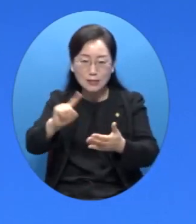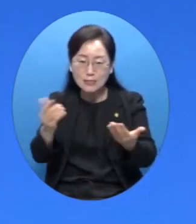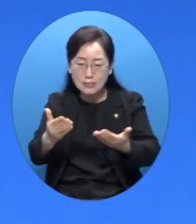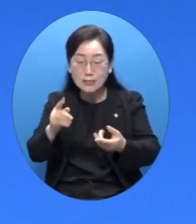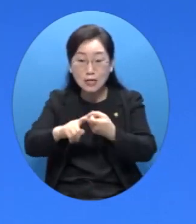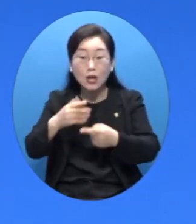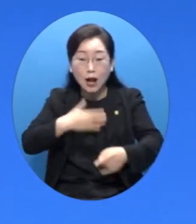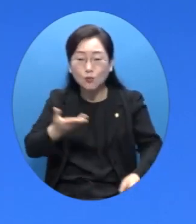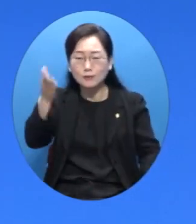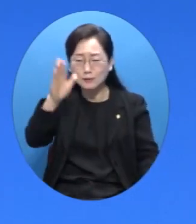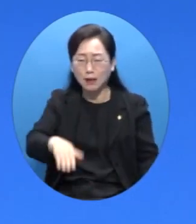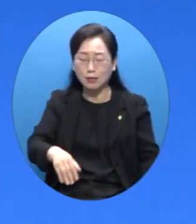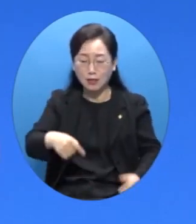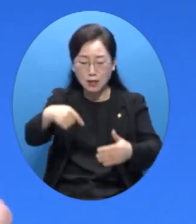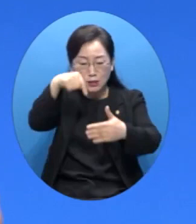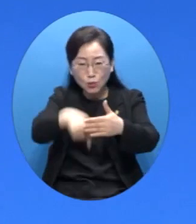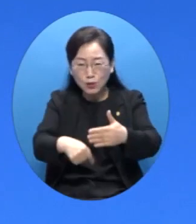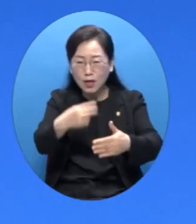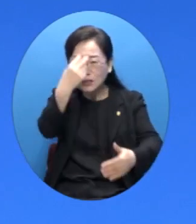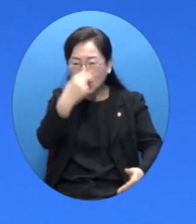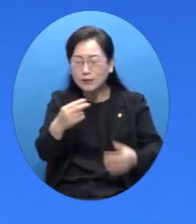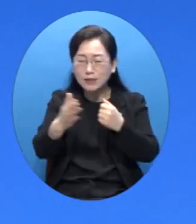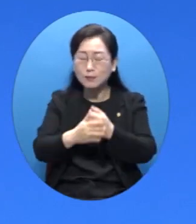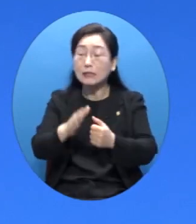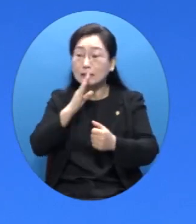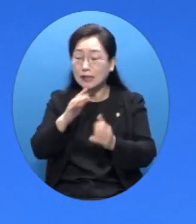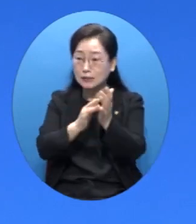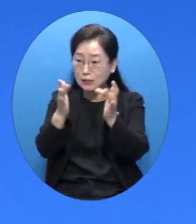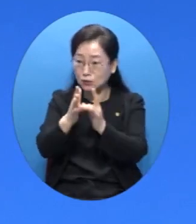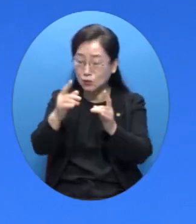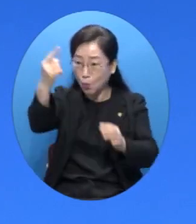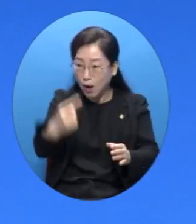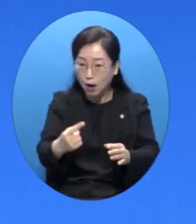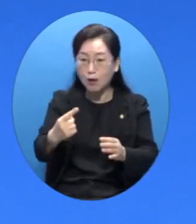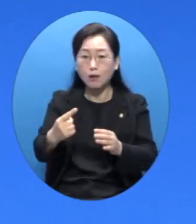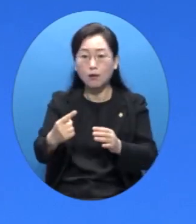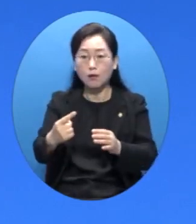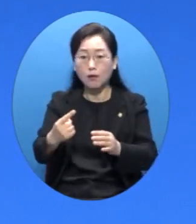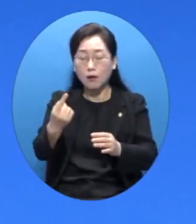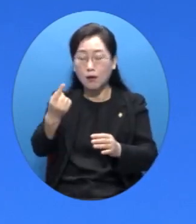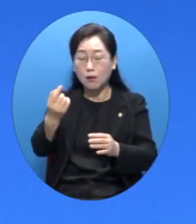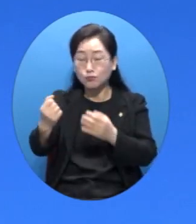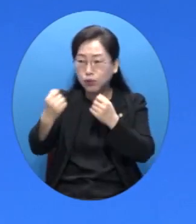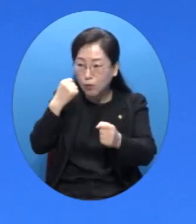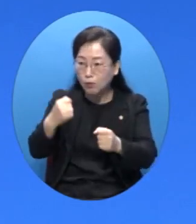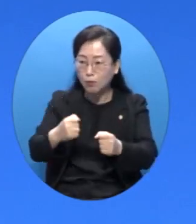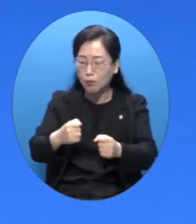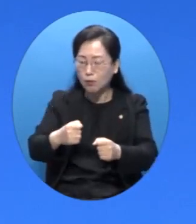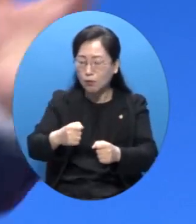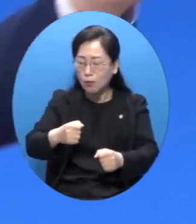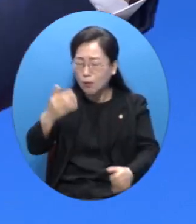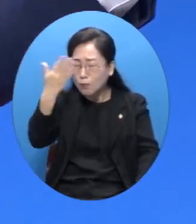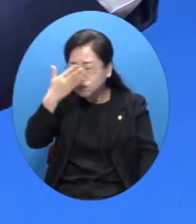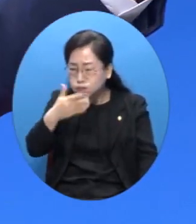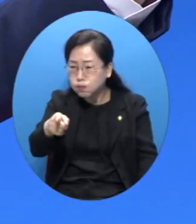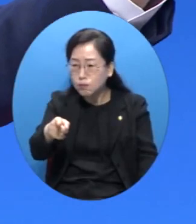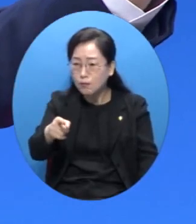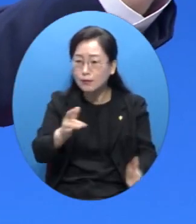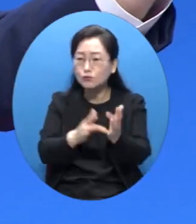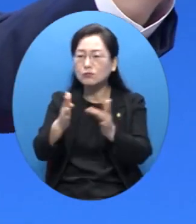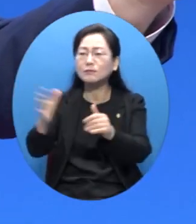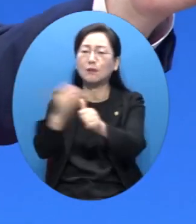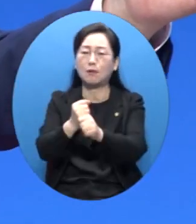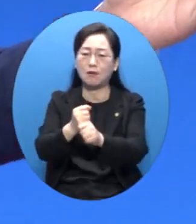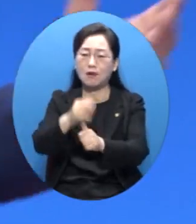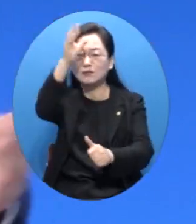영적인 맹인이었기 때문에 실제로 메시아신 예수님이 땅에 오셨는데도 불구하고 영적인 맹인이 되어서 예수님을 십자가에 달려 죽게